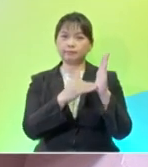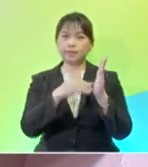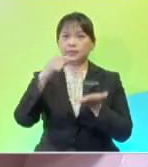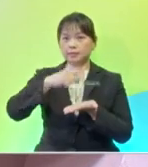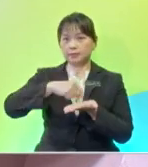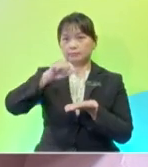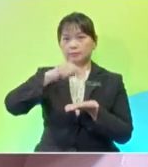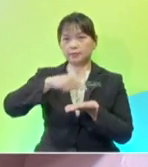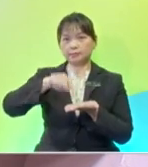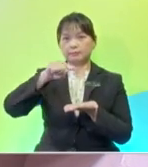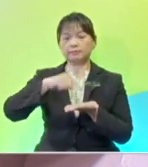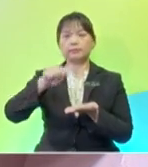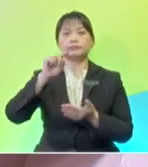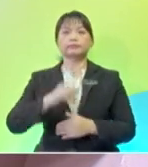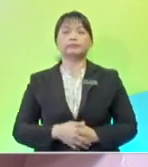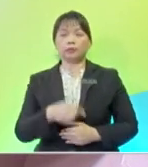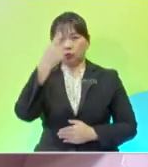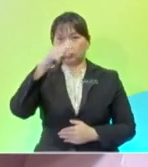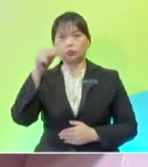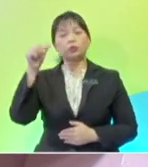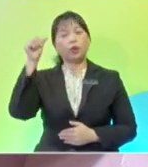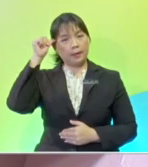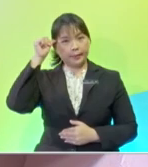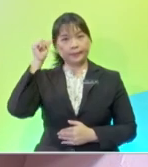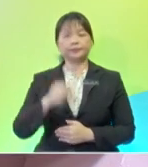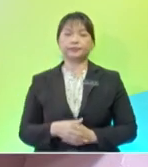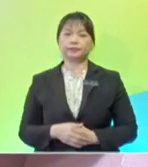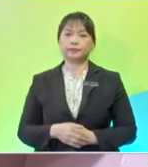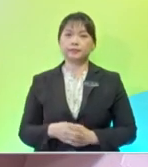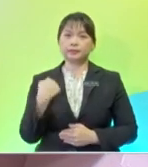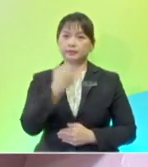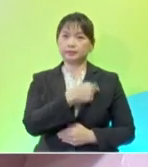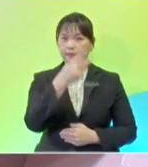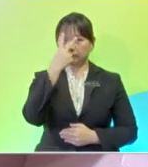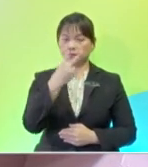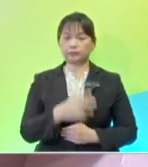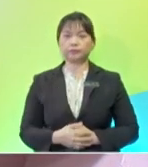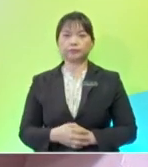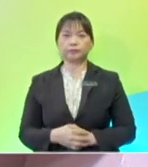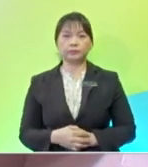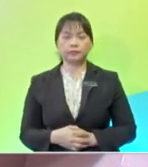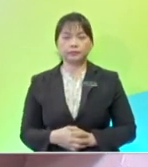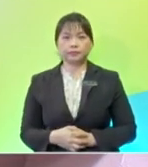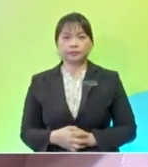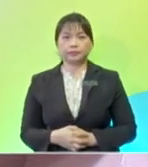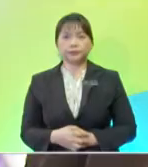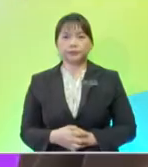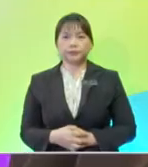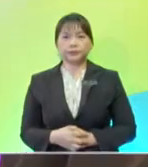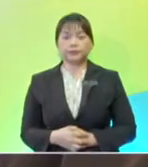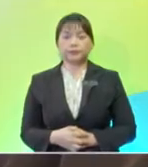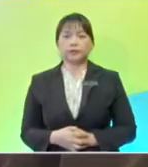sini nah jadi kita tengok untuk senam SMA pertama